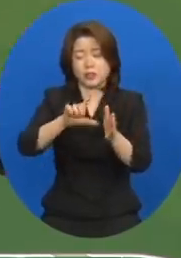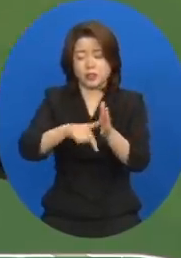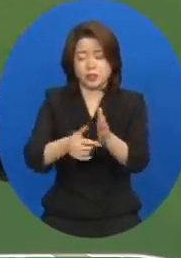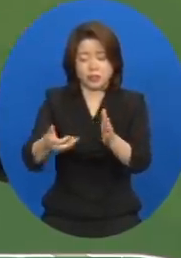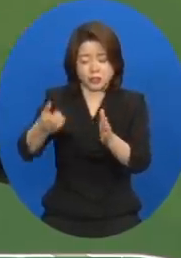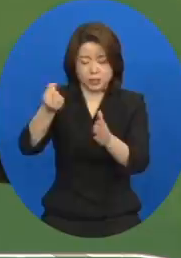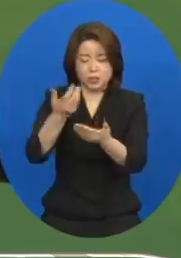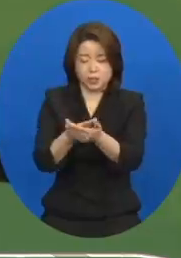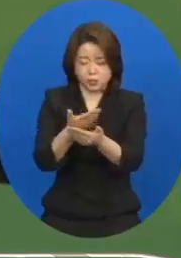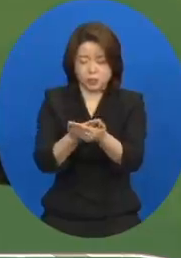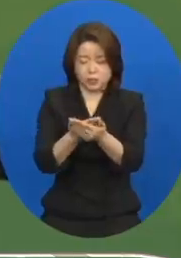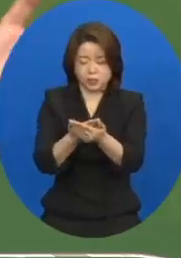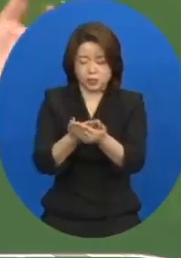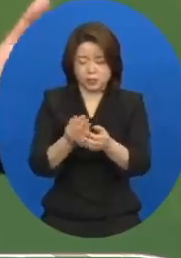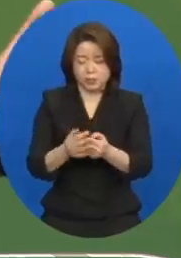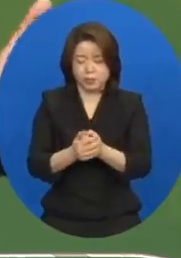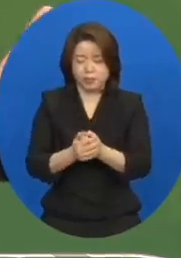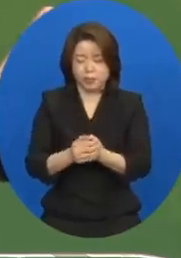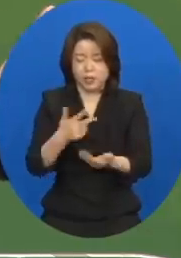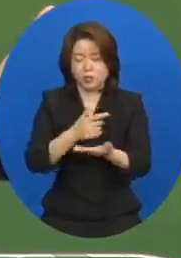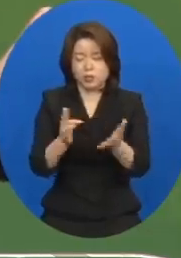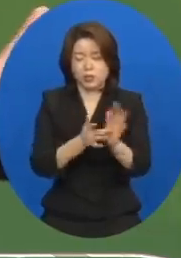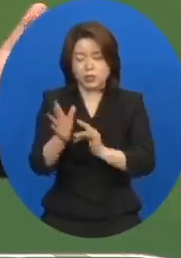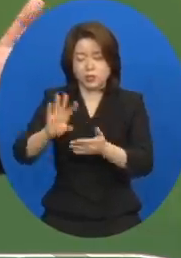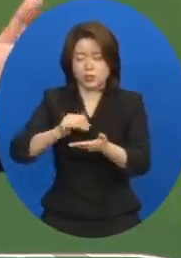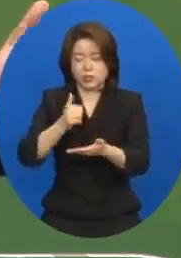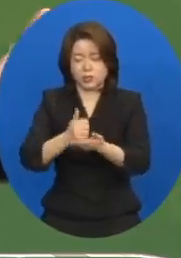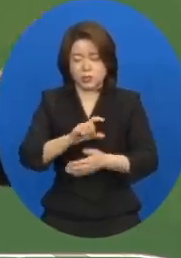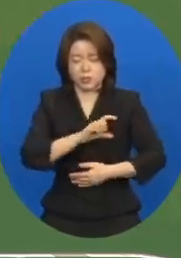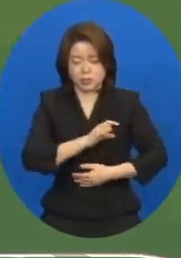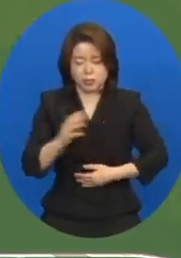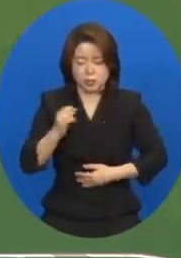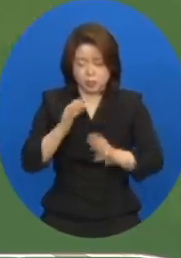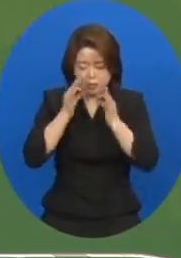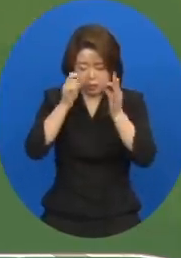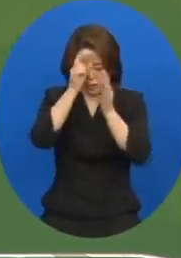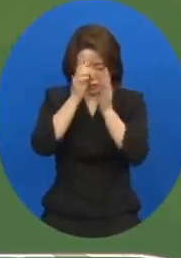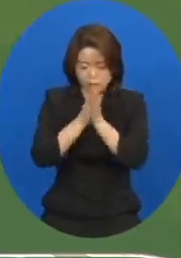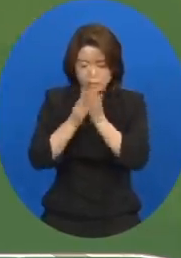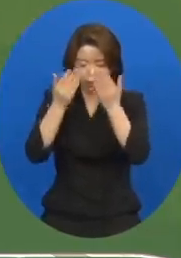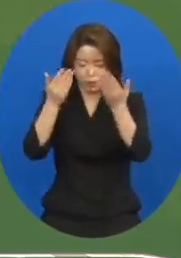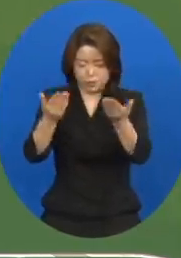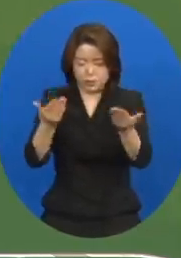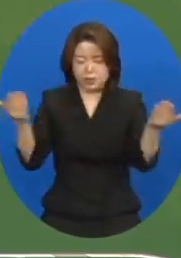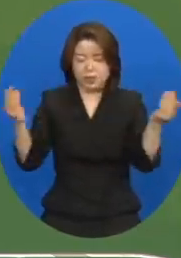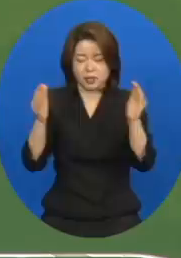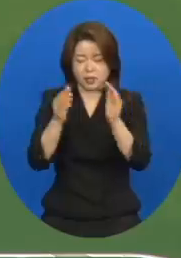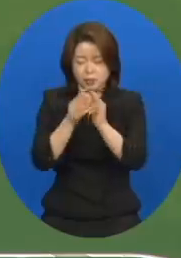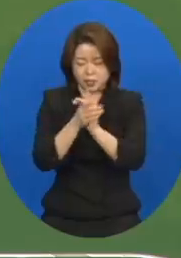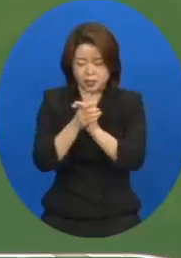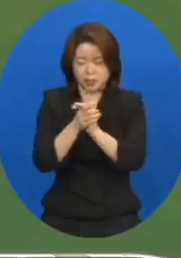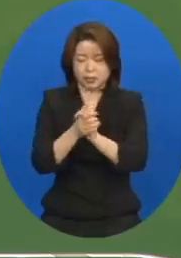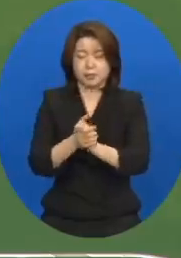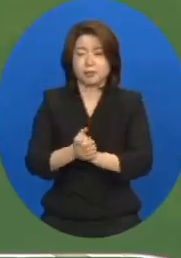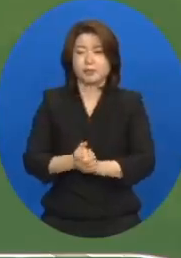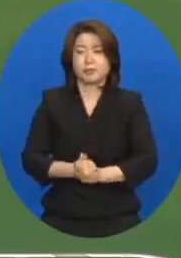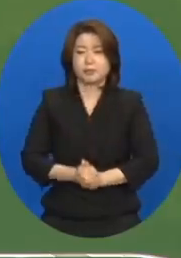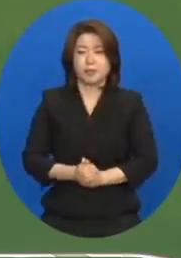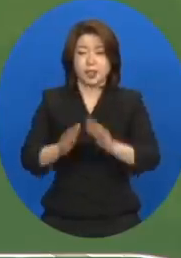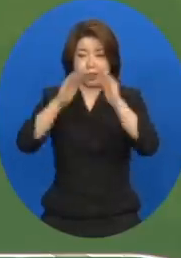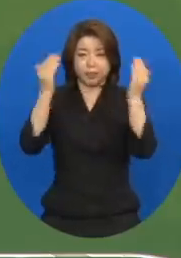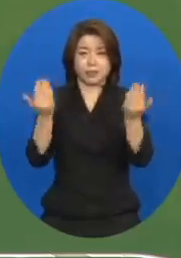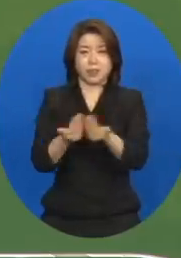해 주옵소서. 주 예수 그리스도 이름으로 간절히 기도합니다. 아멘. 우리